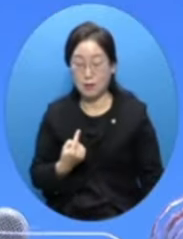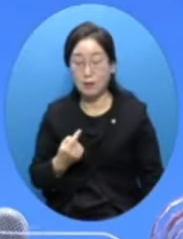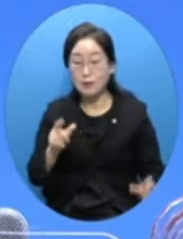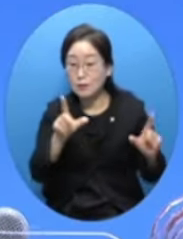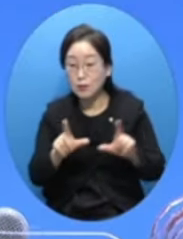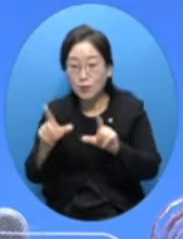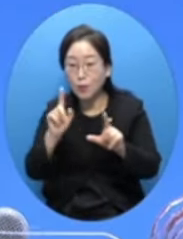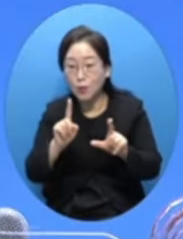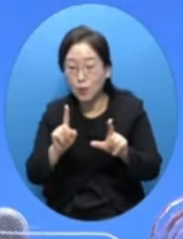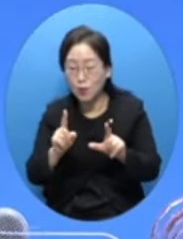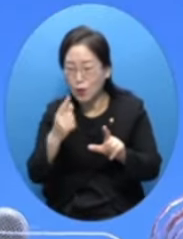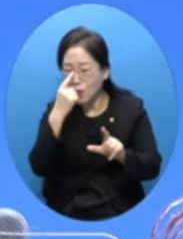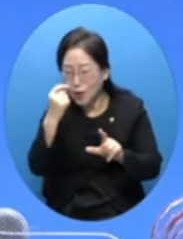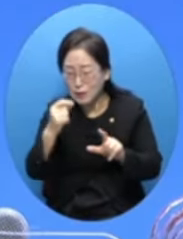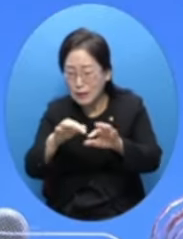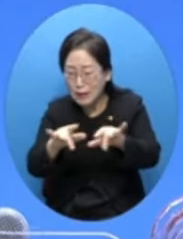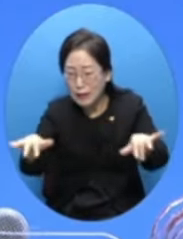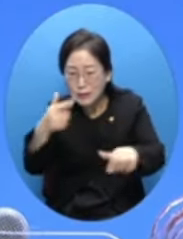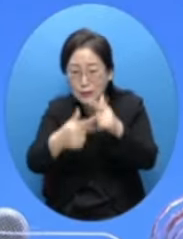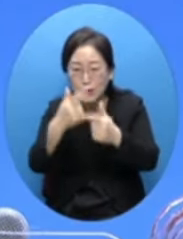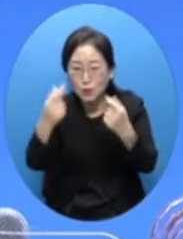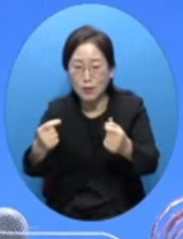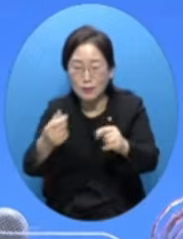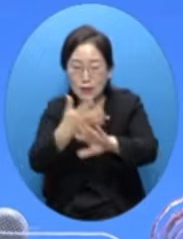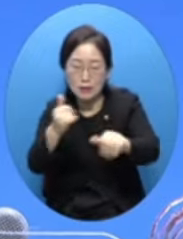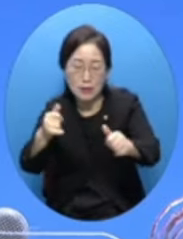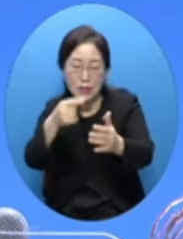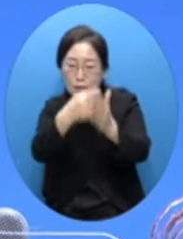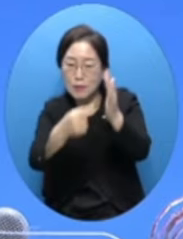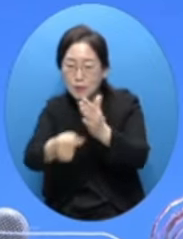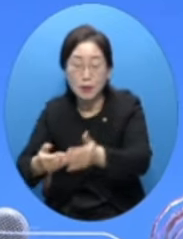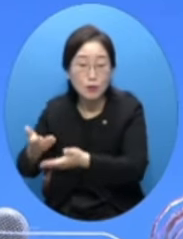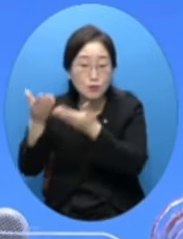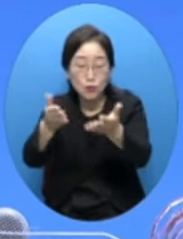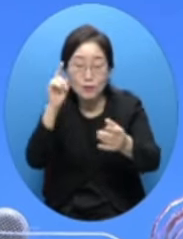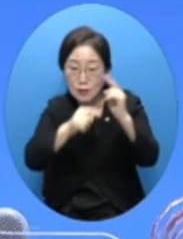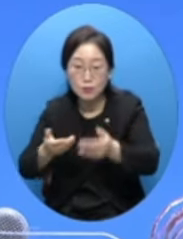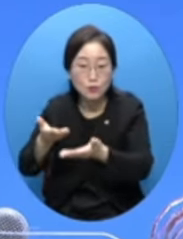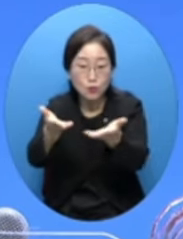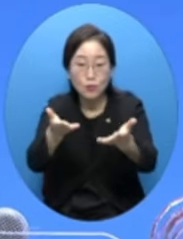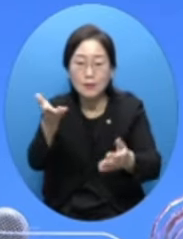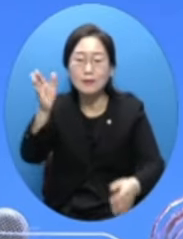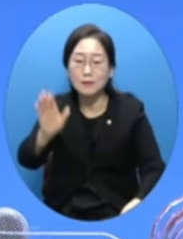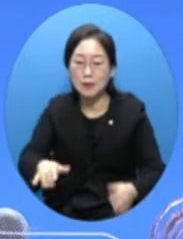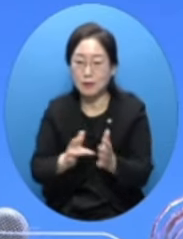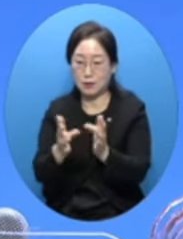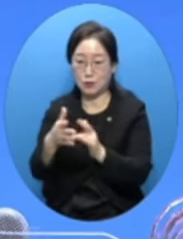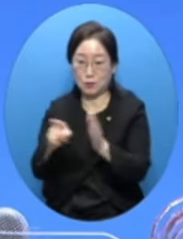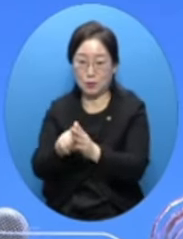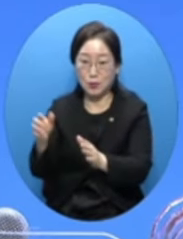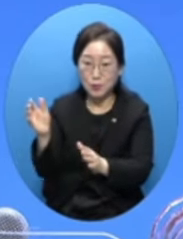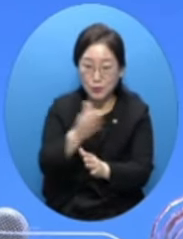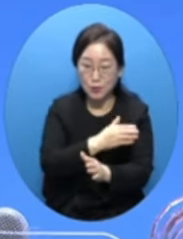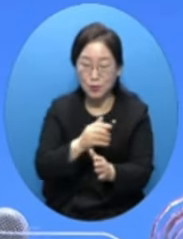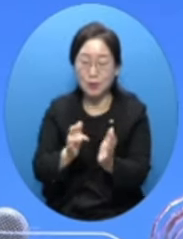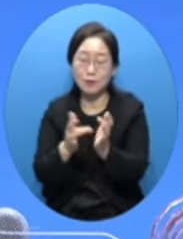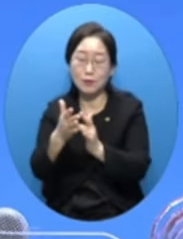같이 남에게 피를 입히고 상처를 주는 존재이지만 예수를 믿고 예수만 해서 하나가 되면 주님과 하나가